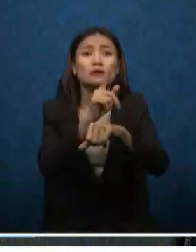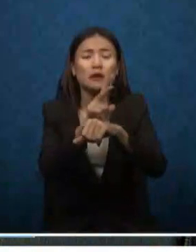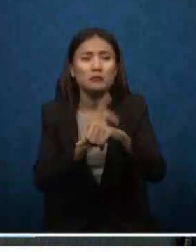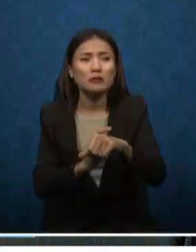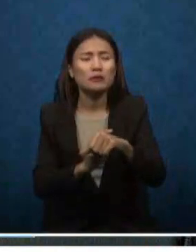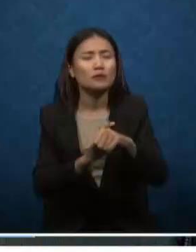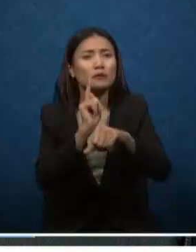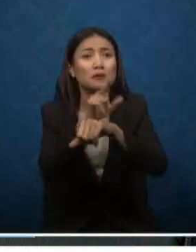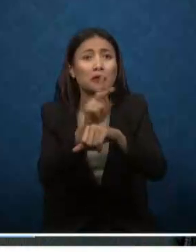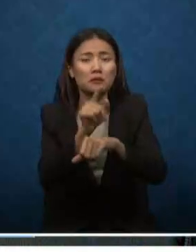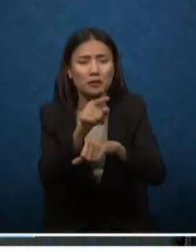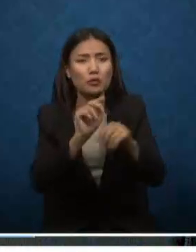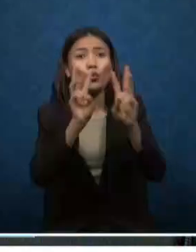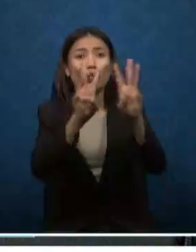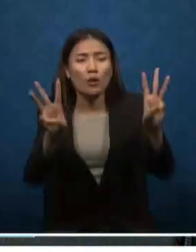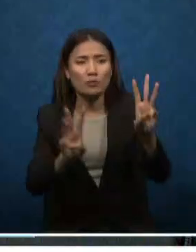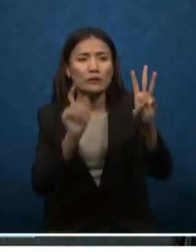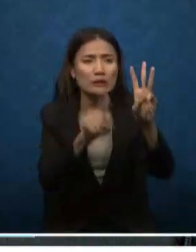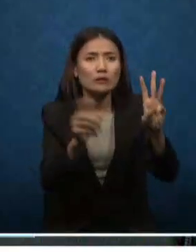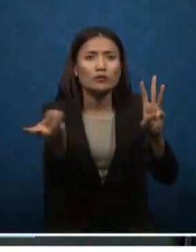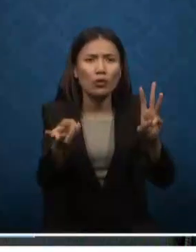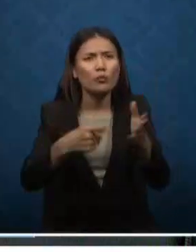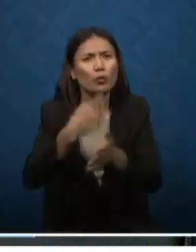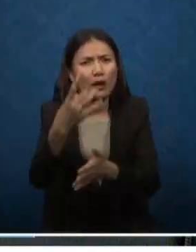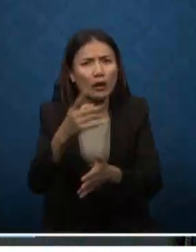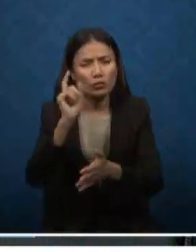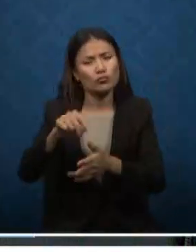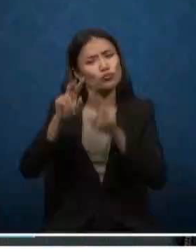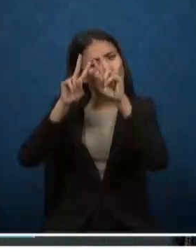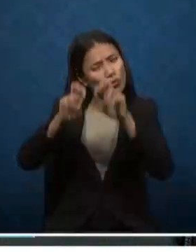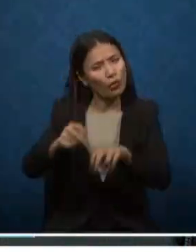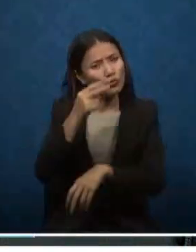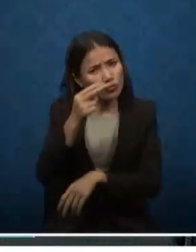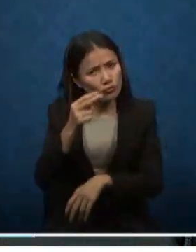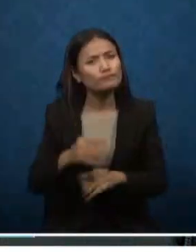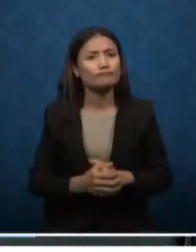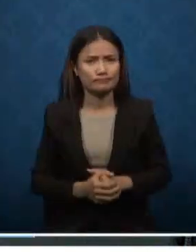อยเกินไปนะครับครับก็คงมีประเด็นเพิ่มเติมเท่านี้ครับขอบคุณนะท่านประธานครับ